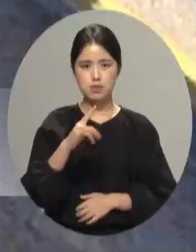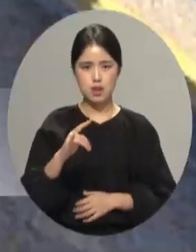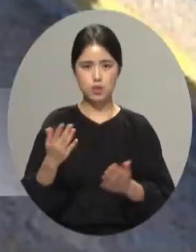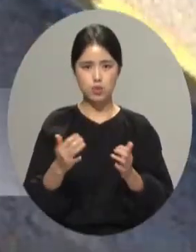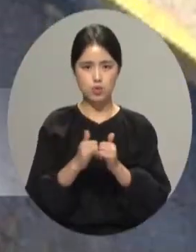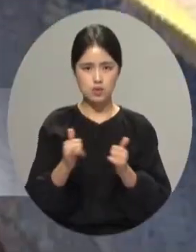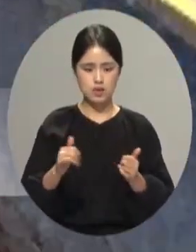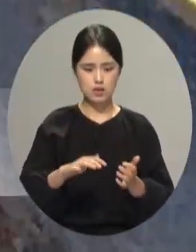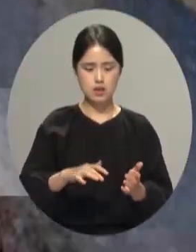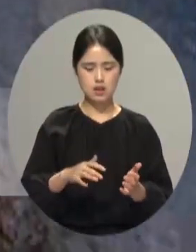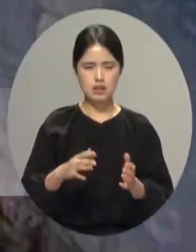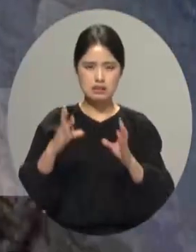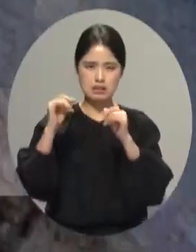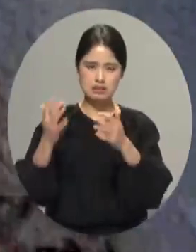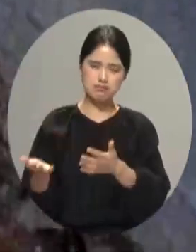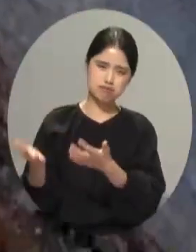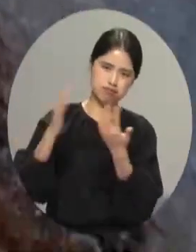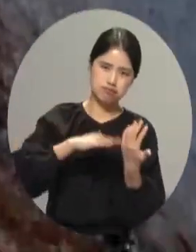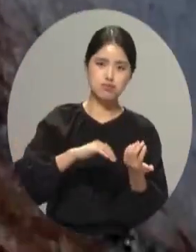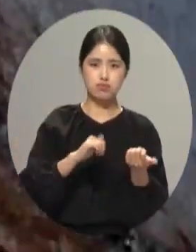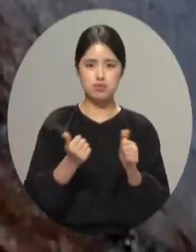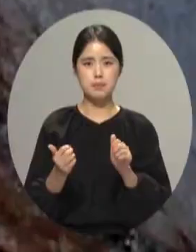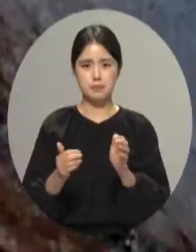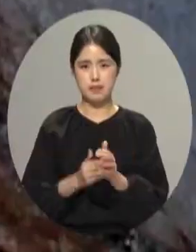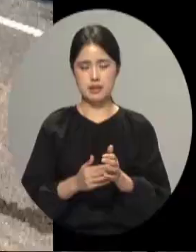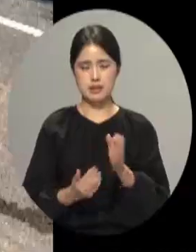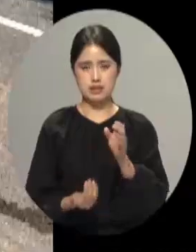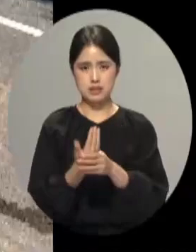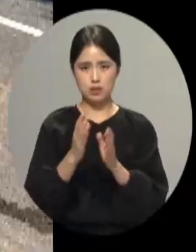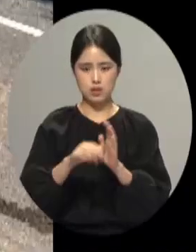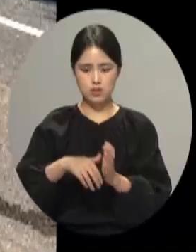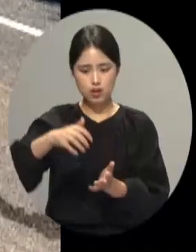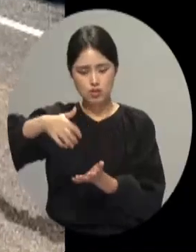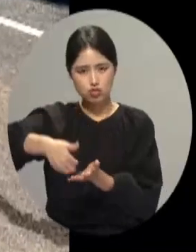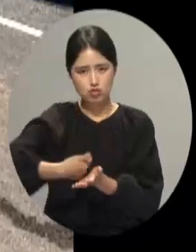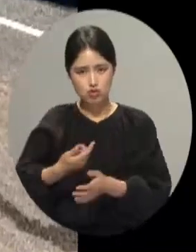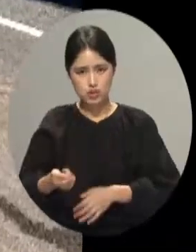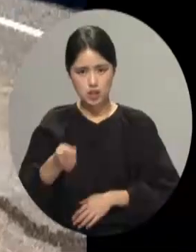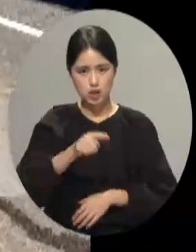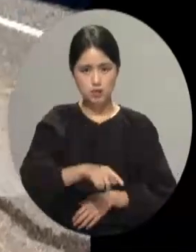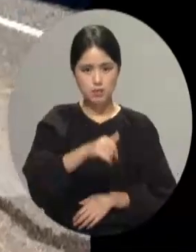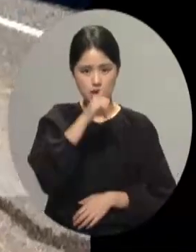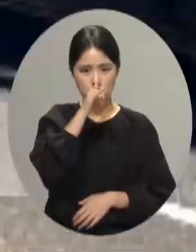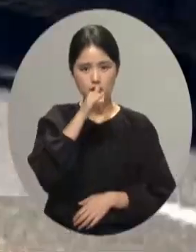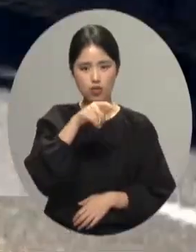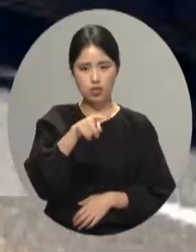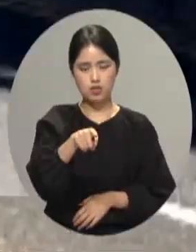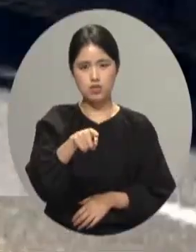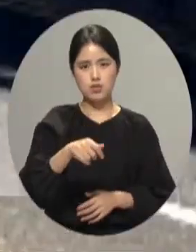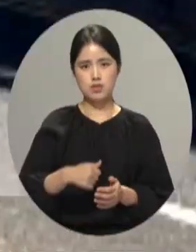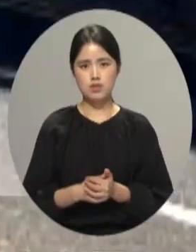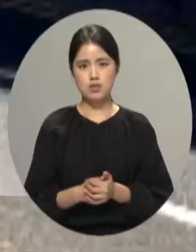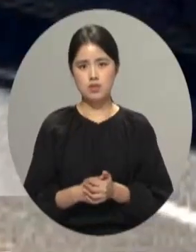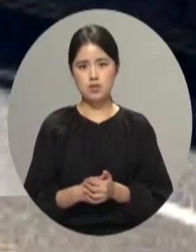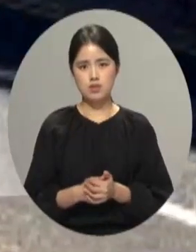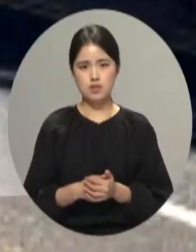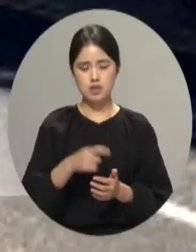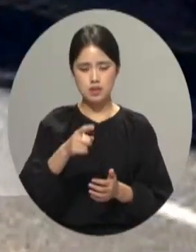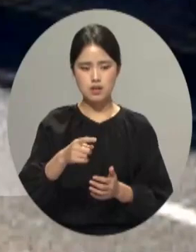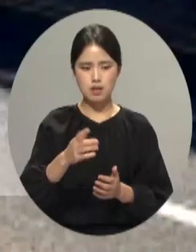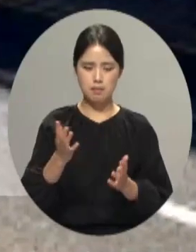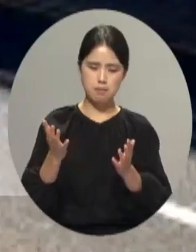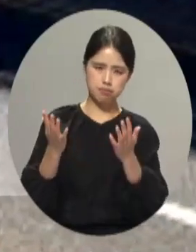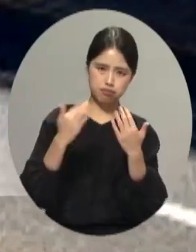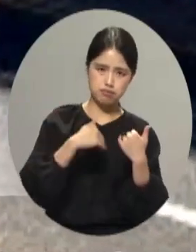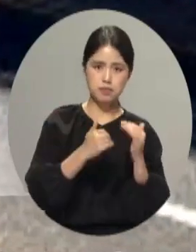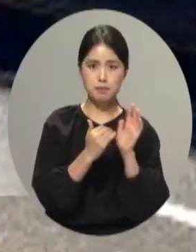무너진 흙더미에 깔려 숨졌습니다. 사고 당시 굴착 현장 오른편에 세워져 있던 구조물. 토사 붕괴로 인한 매몰 사고를